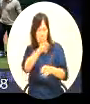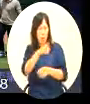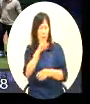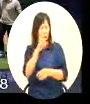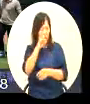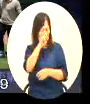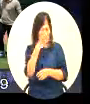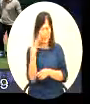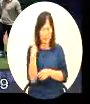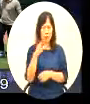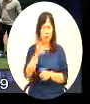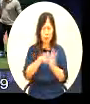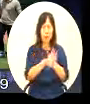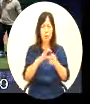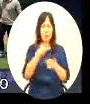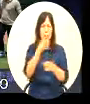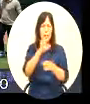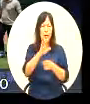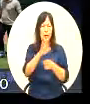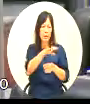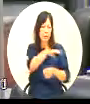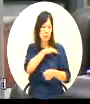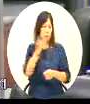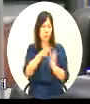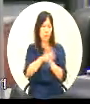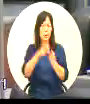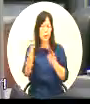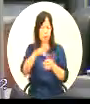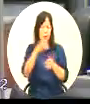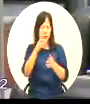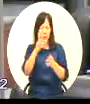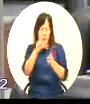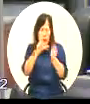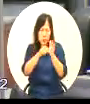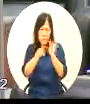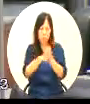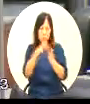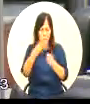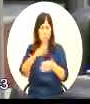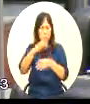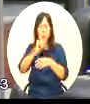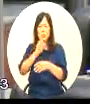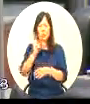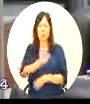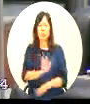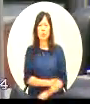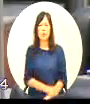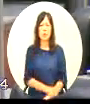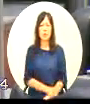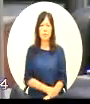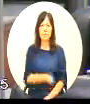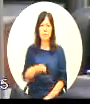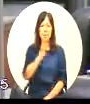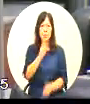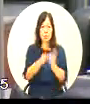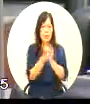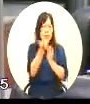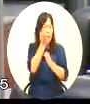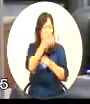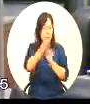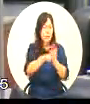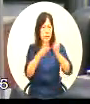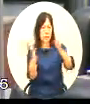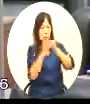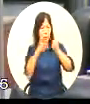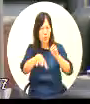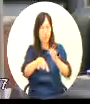邱俊轩议员应该会在他的质询总质询时间里面再多花一些时间，我就略过。那我这边要讲的是冈山的简易棒球场，那破